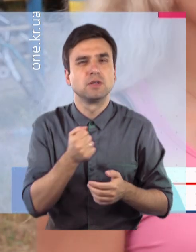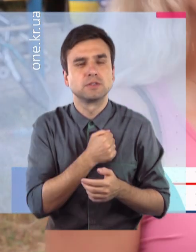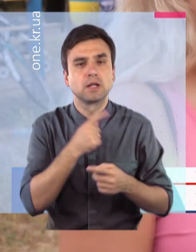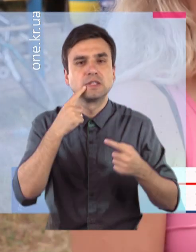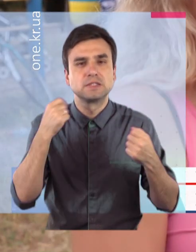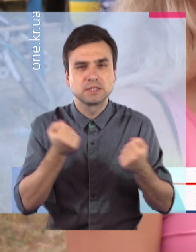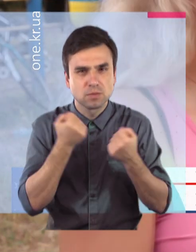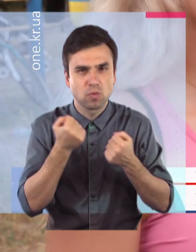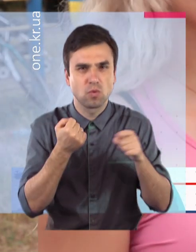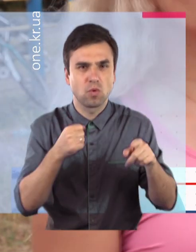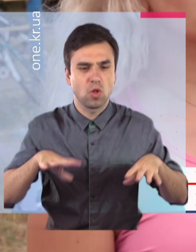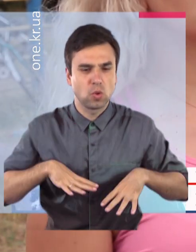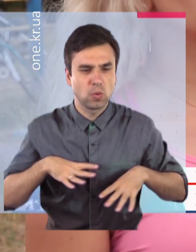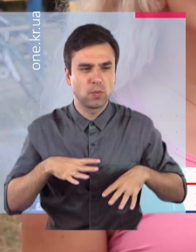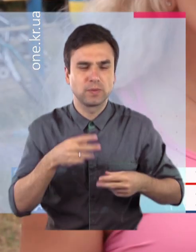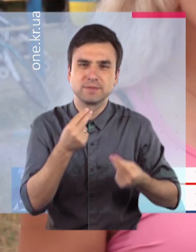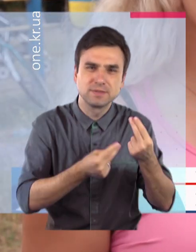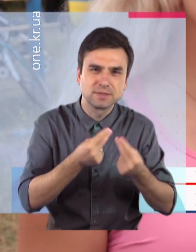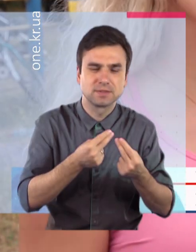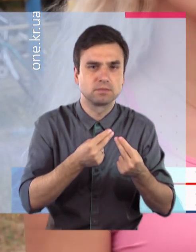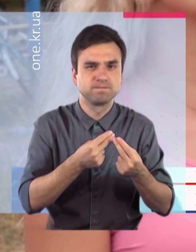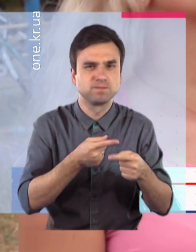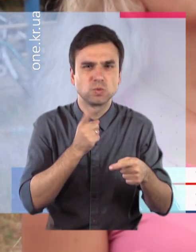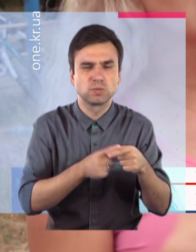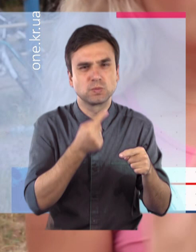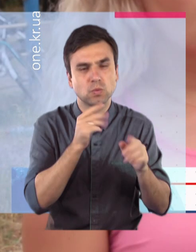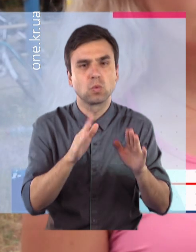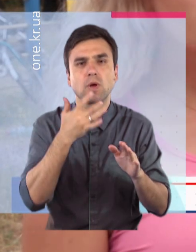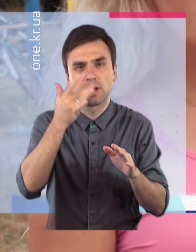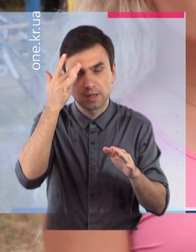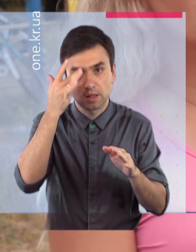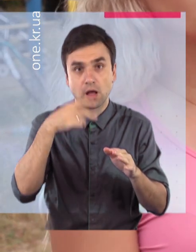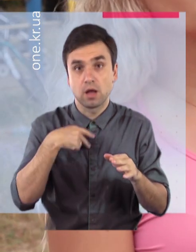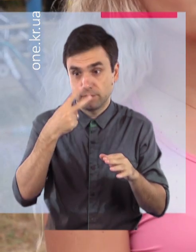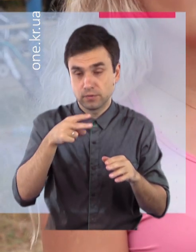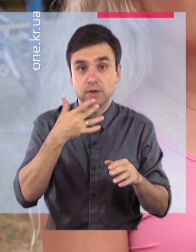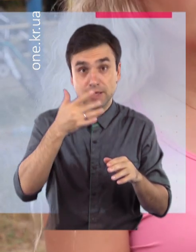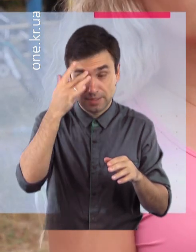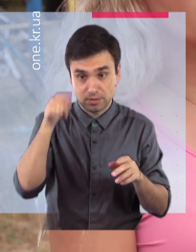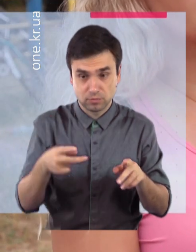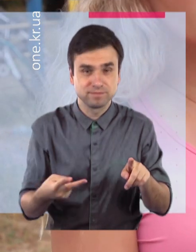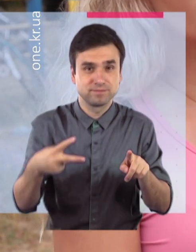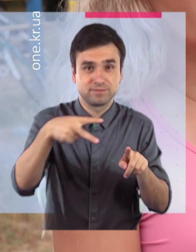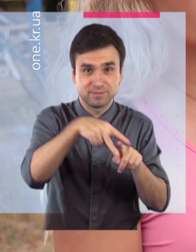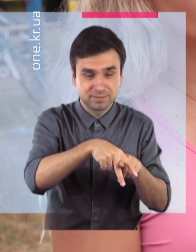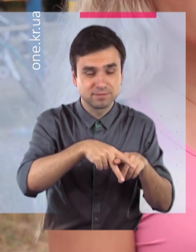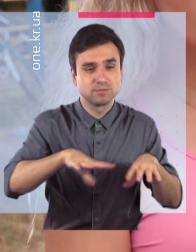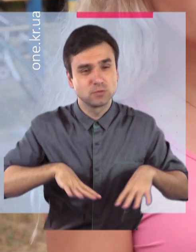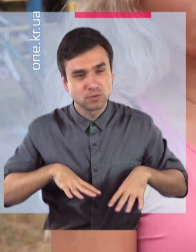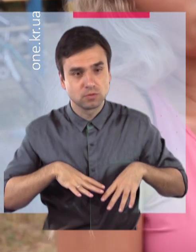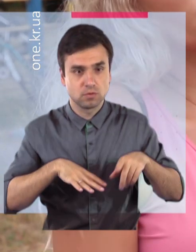літо, то я бачу прогрес. Він намножко, ну, ноги добре розводить, ходить намного краще. А, звісно, за зиму